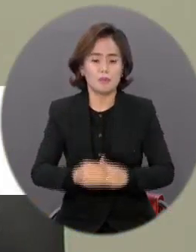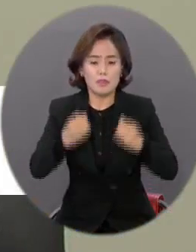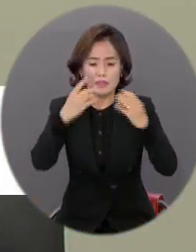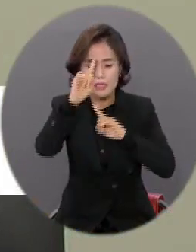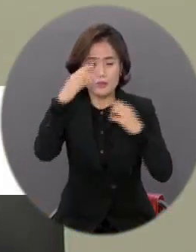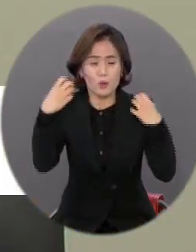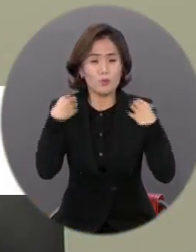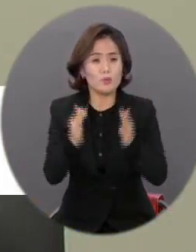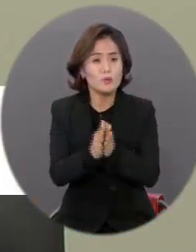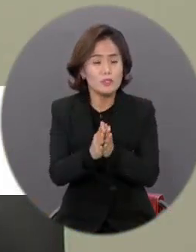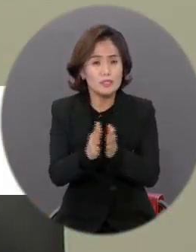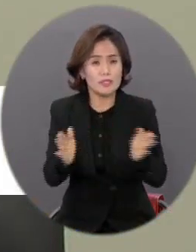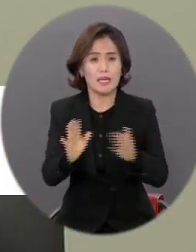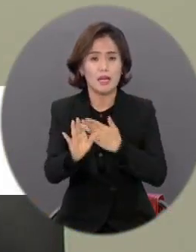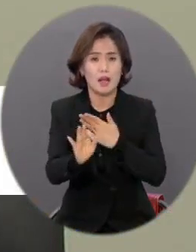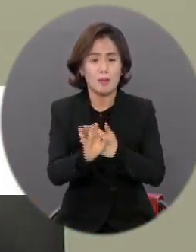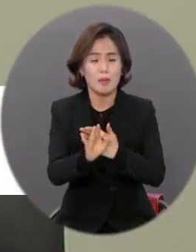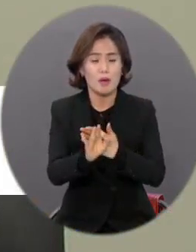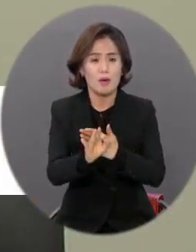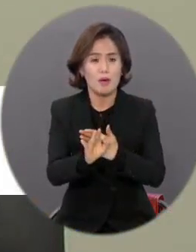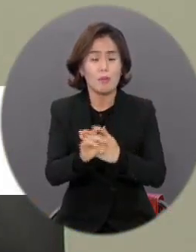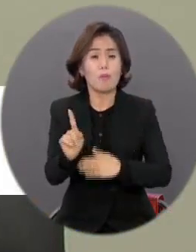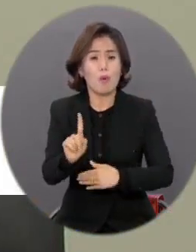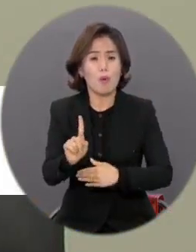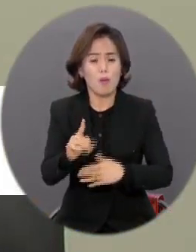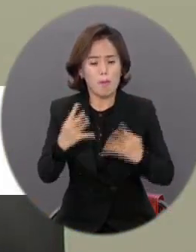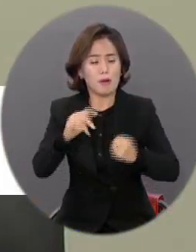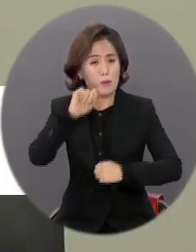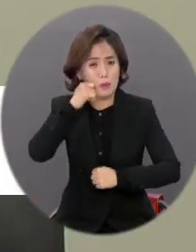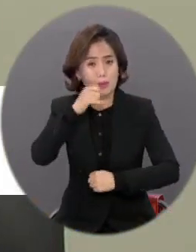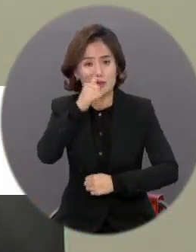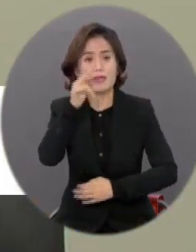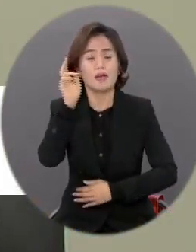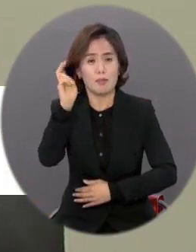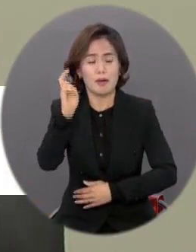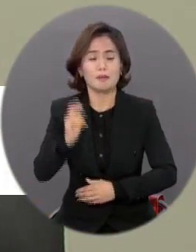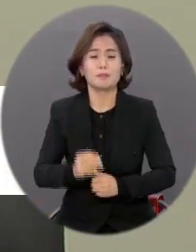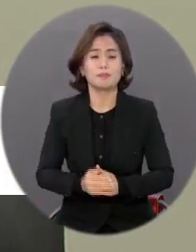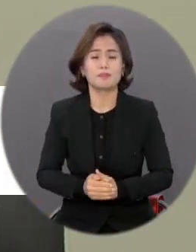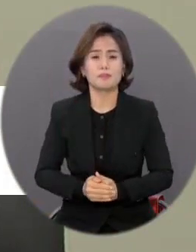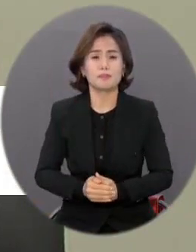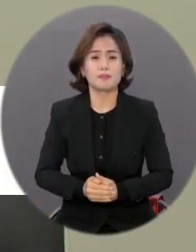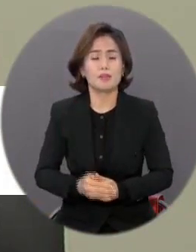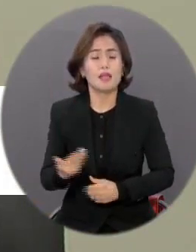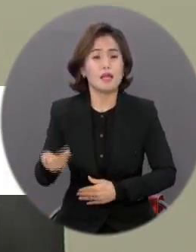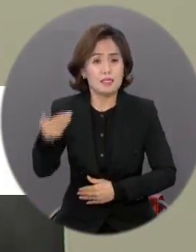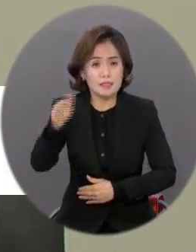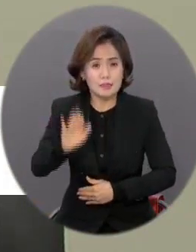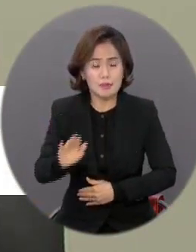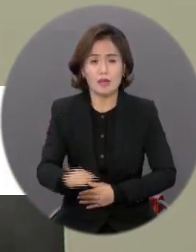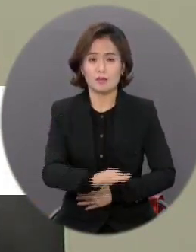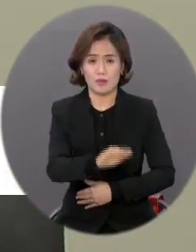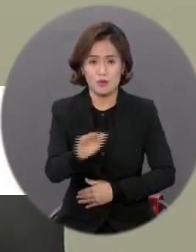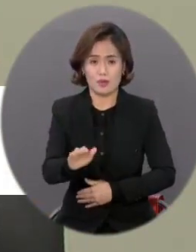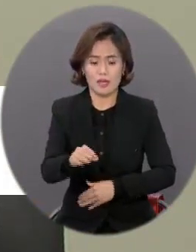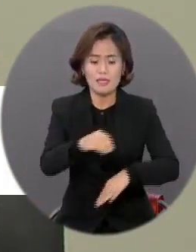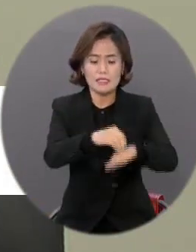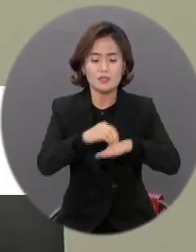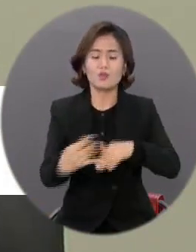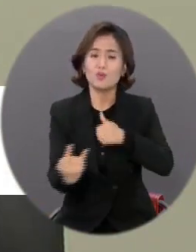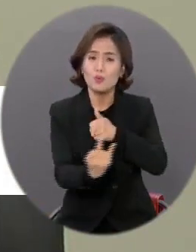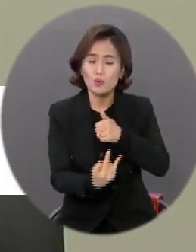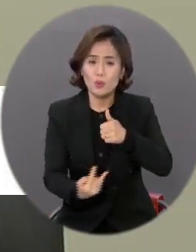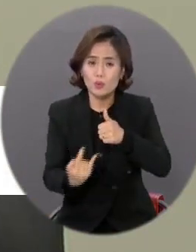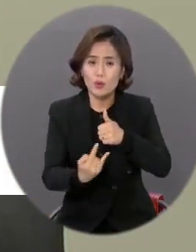정부가 들어오면은 상당히 좀 애로사항이 있을 수도 있다고 생각을 합니다. 그렇지만은 저희들이 이제